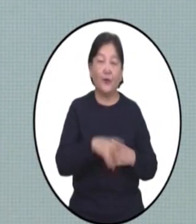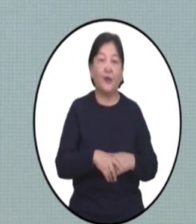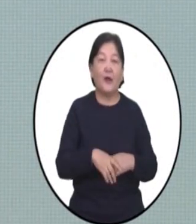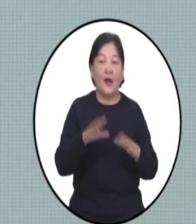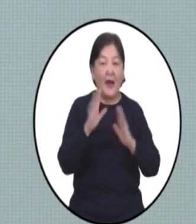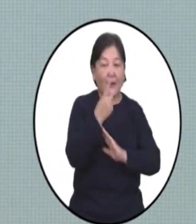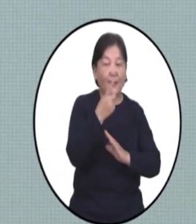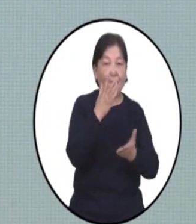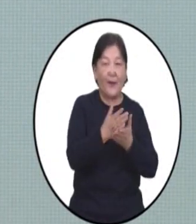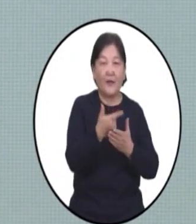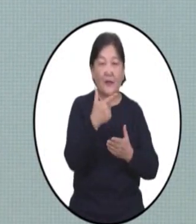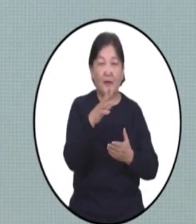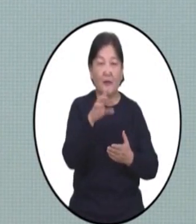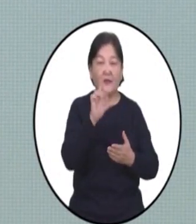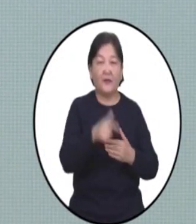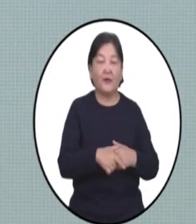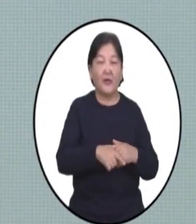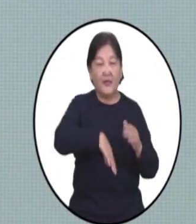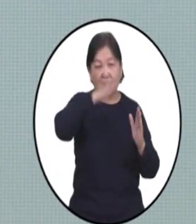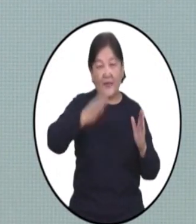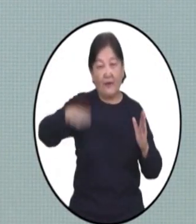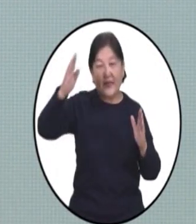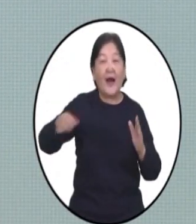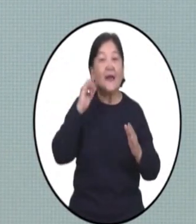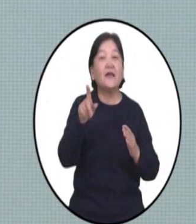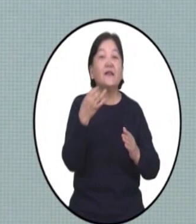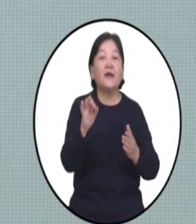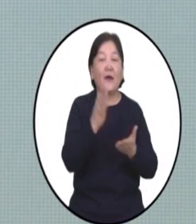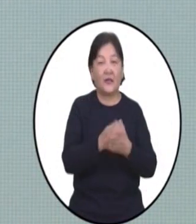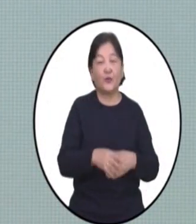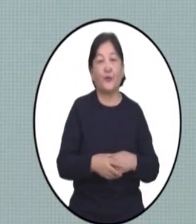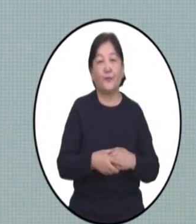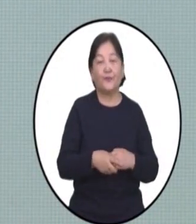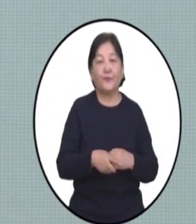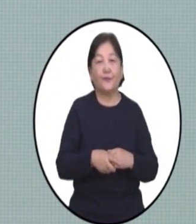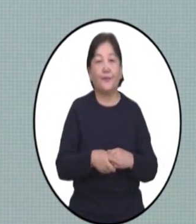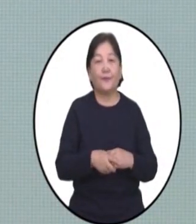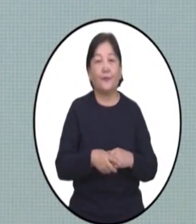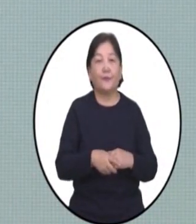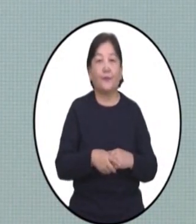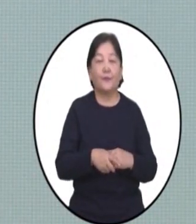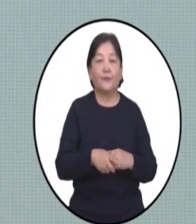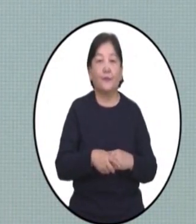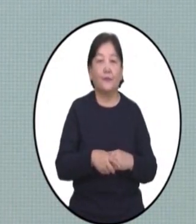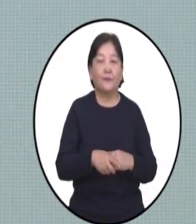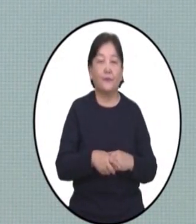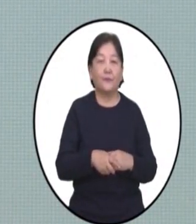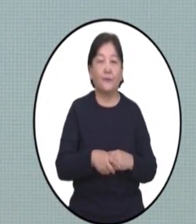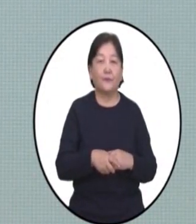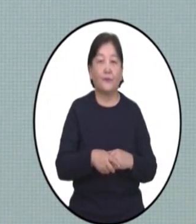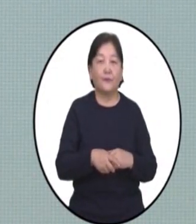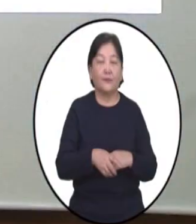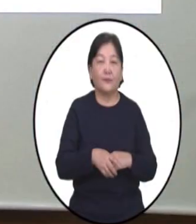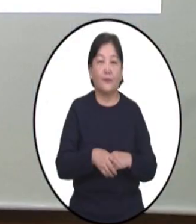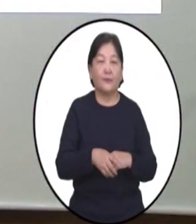11 байна гэдэг чинь бол нилээх савлгаа ихтэй байгааг харуулж байна гэсэн үг. За, тэгвэл одоо яг